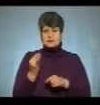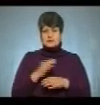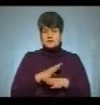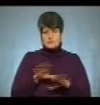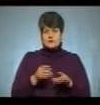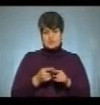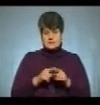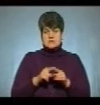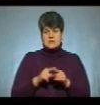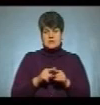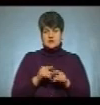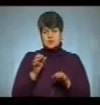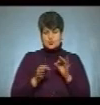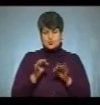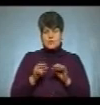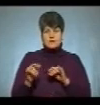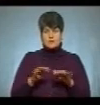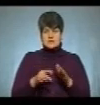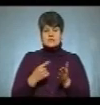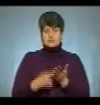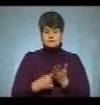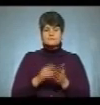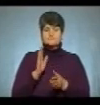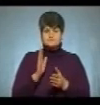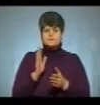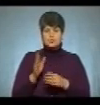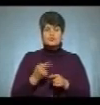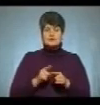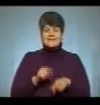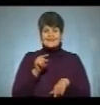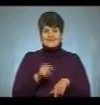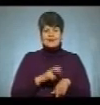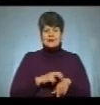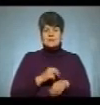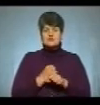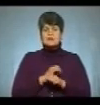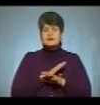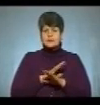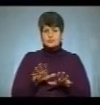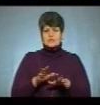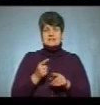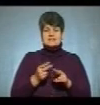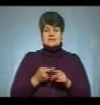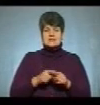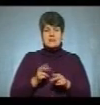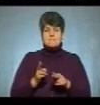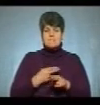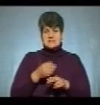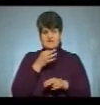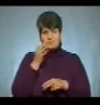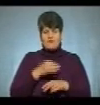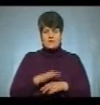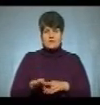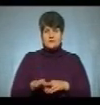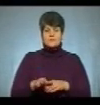судовий процес, звичайно, що доводити, бо такі лікарі не повинні працювати. Це безвідповідально. Володимир Кулак готує